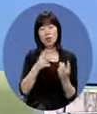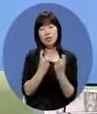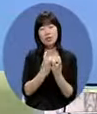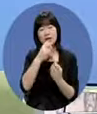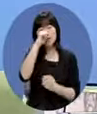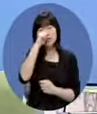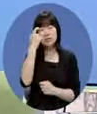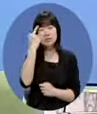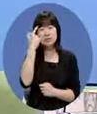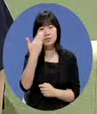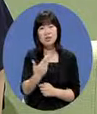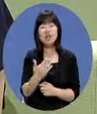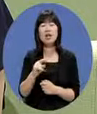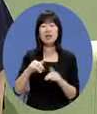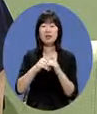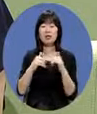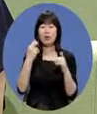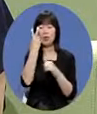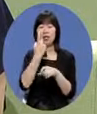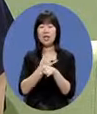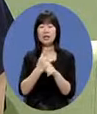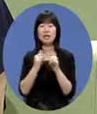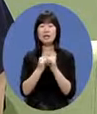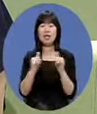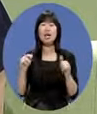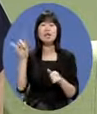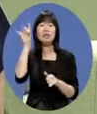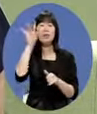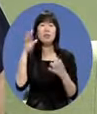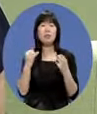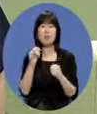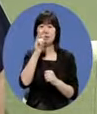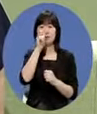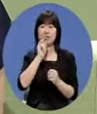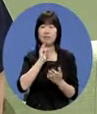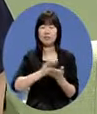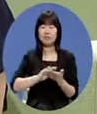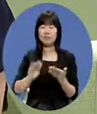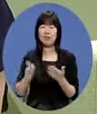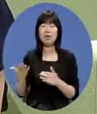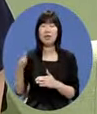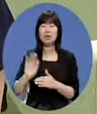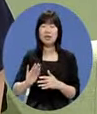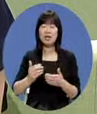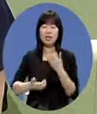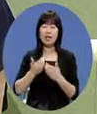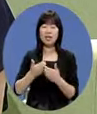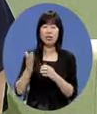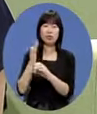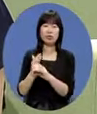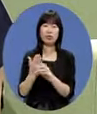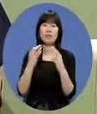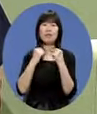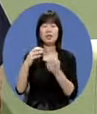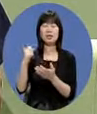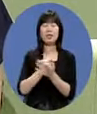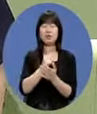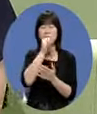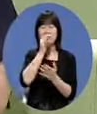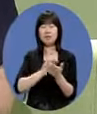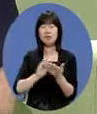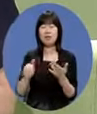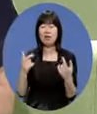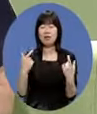좋습니까? 그런데 이제 그렇게 따로 관리하신다는 분들도 의외로 많이 있으시는데 네. 그런데 이제 갈등의 소지는 굉장히 많이 가지고 있어요.